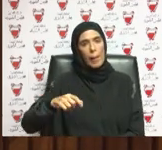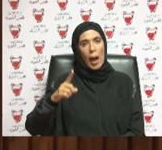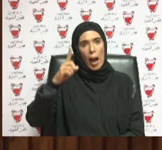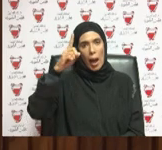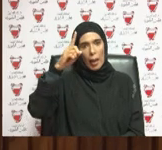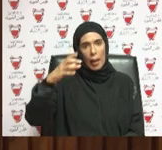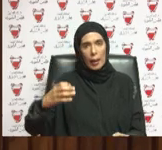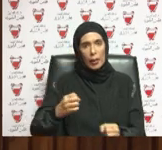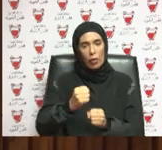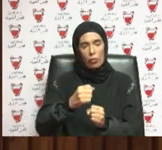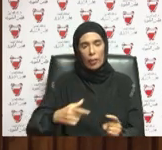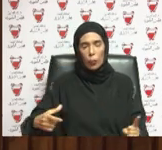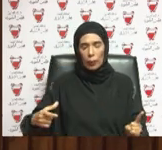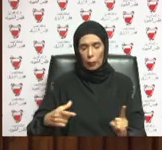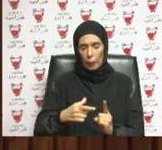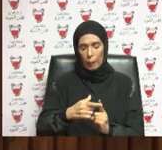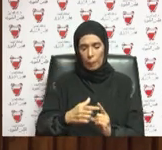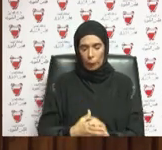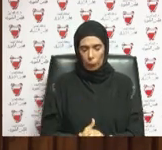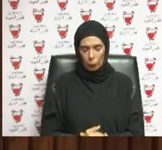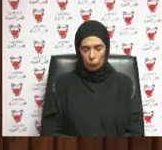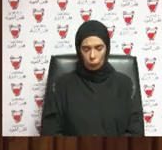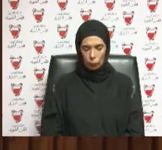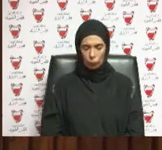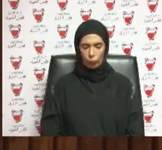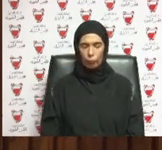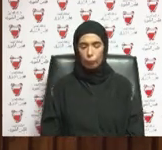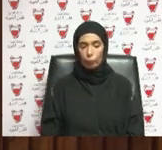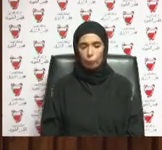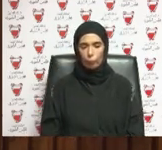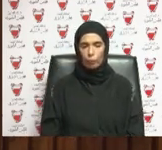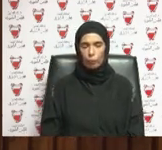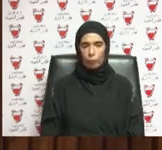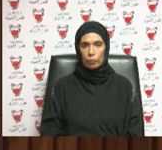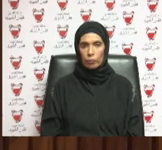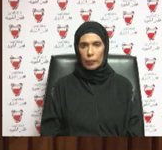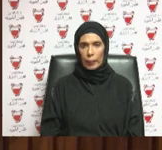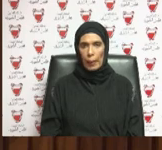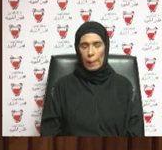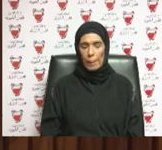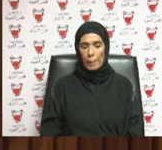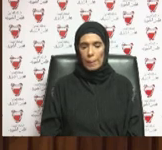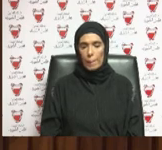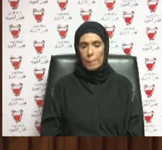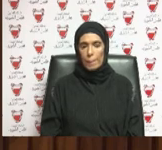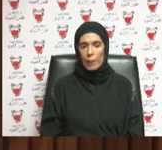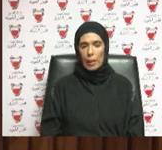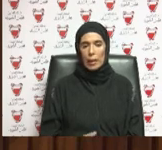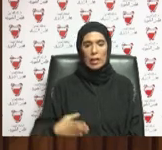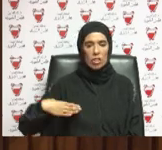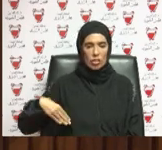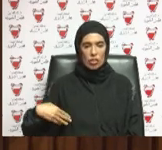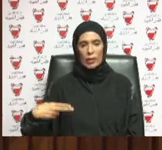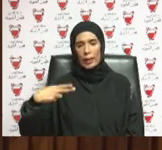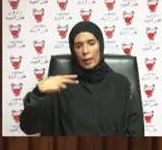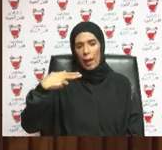نائب القائد الأعلى رئيس مجلس الوزراء حفظه الله ورعاه، وإلى سمو الشيخ علي